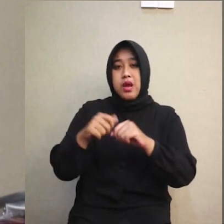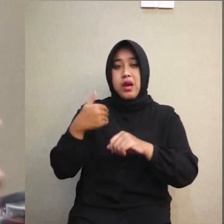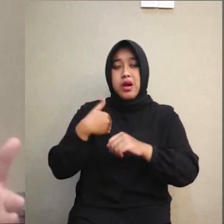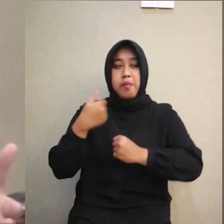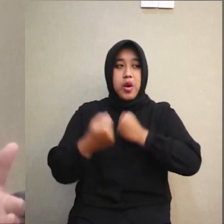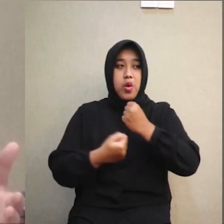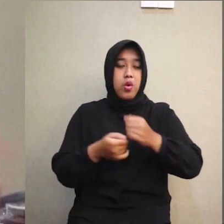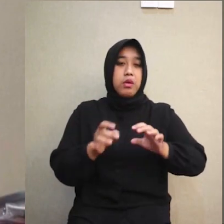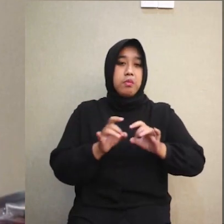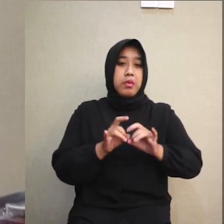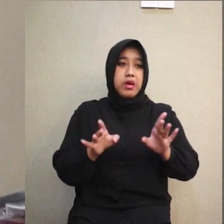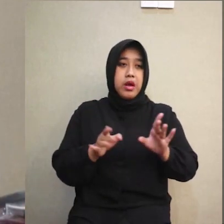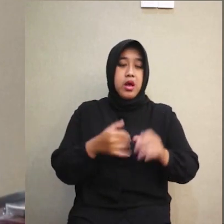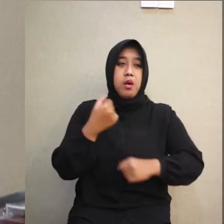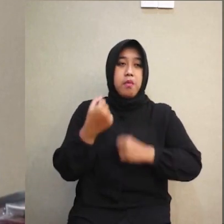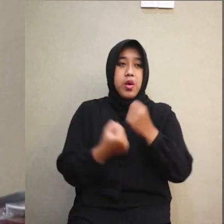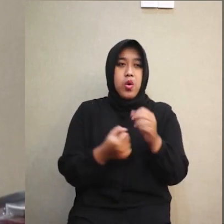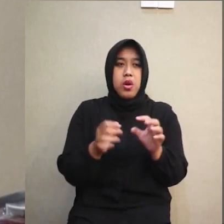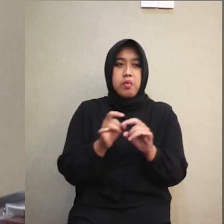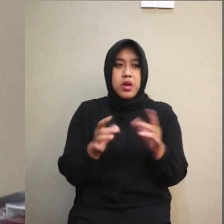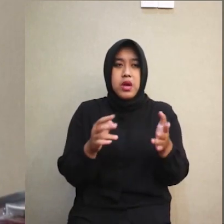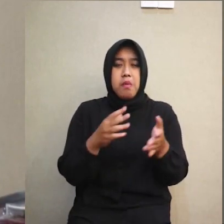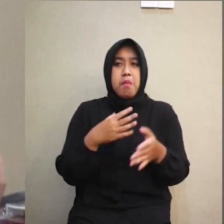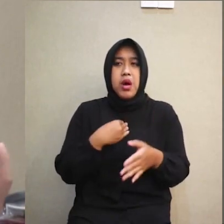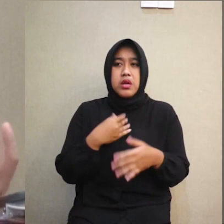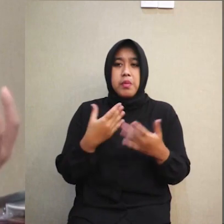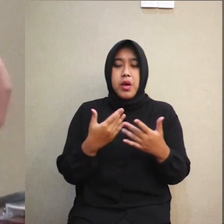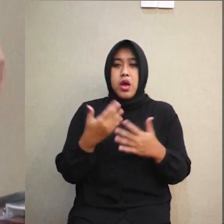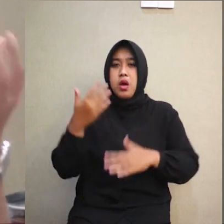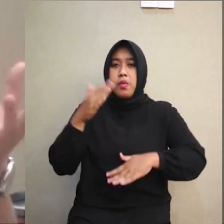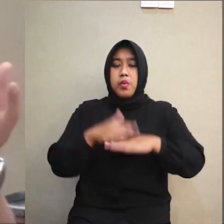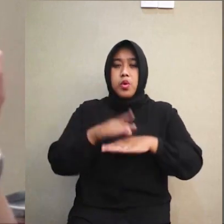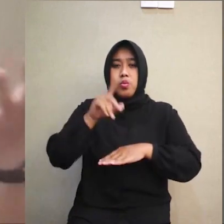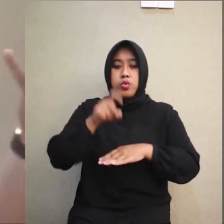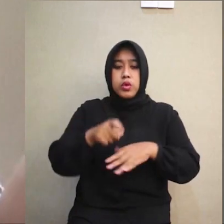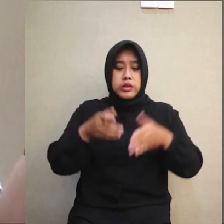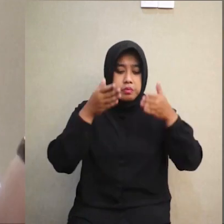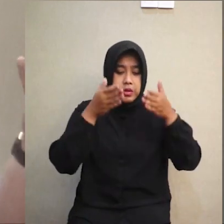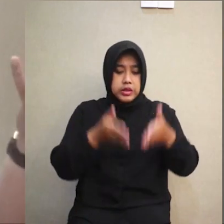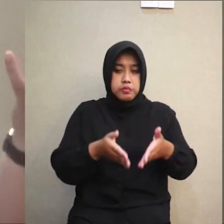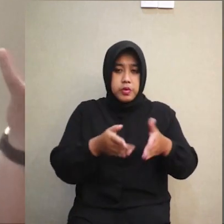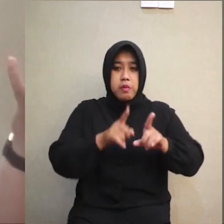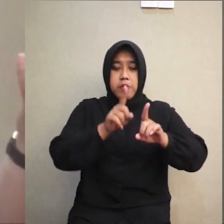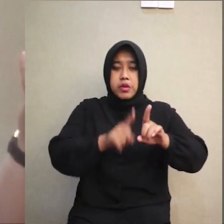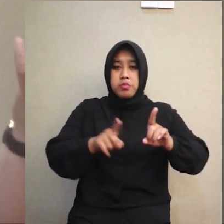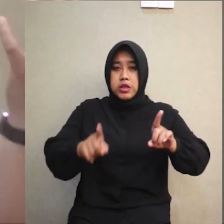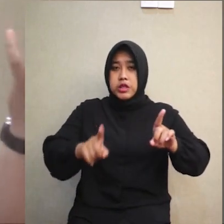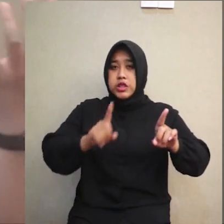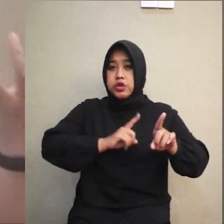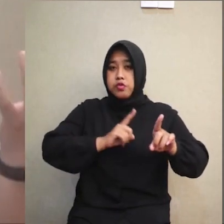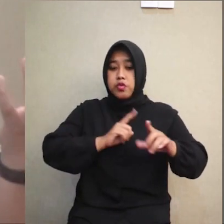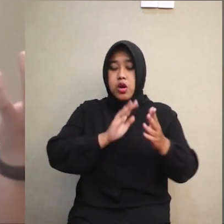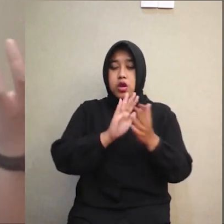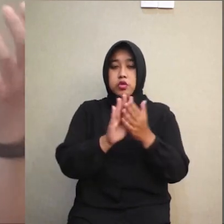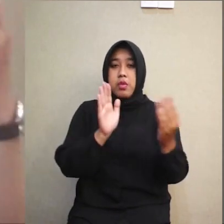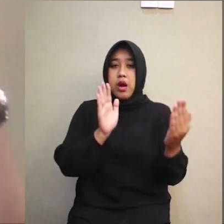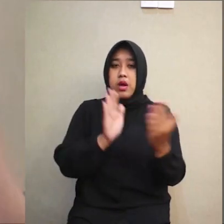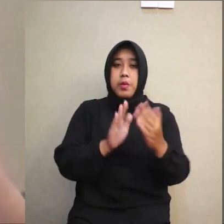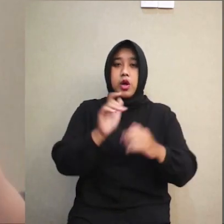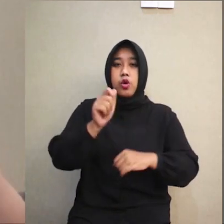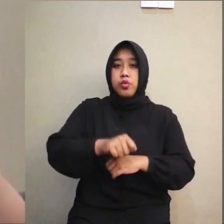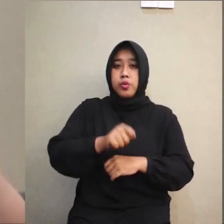perlakuan yang berbeda perlakuan yang berbeda dalam makna memenuhi kebutuhan spesifik dari setiap individu yang berhadapan dengan hukum